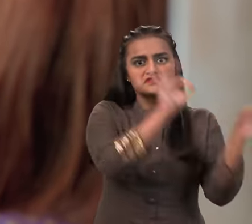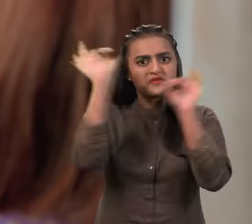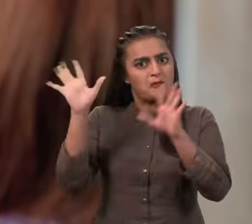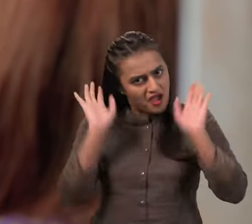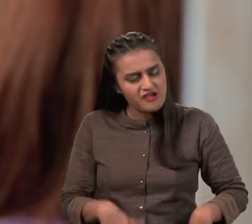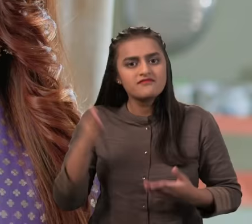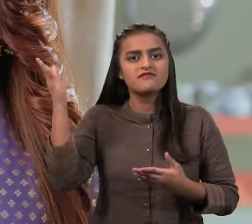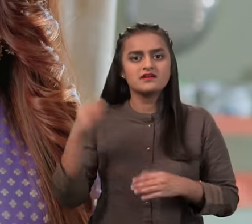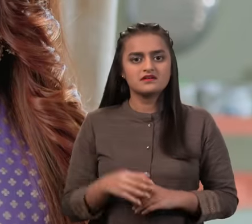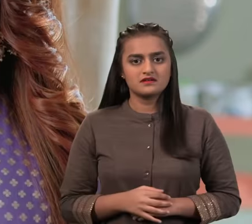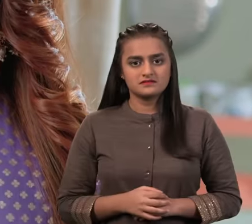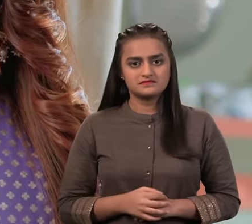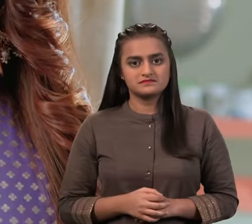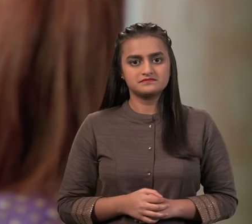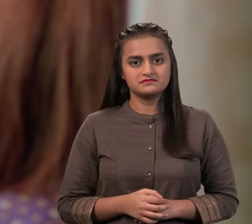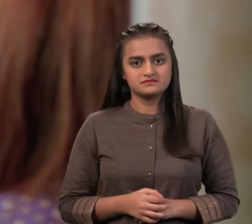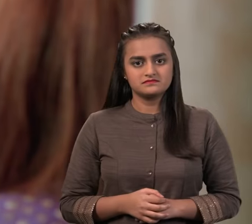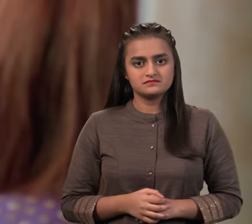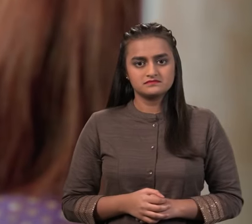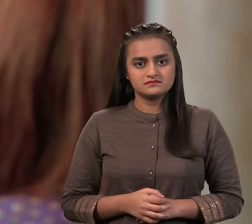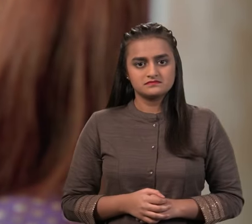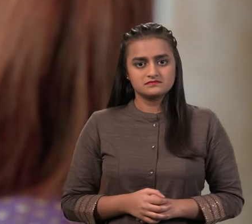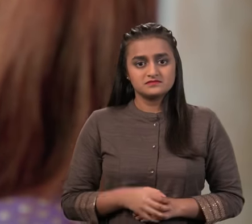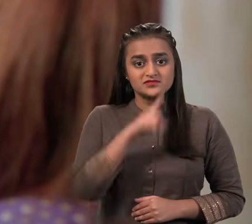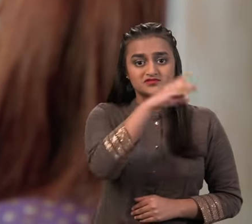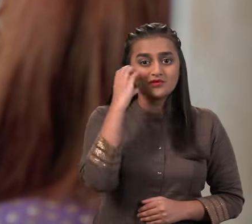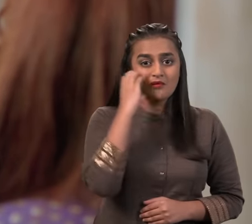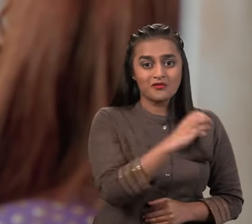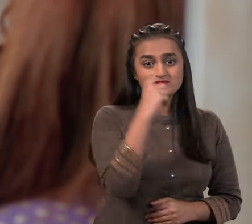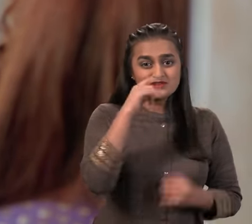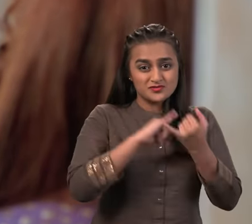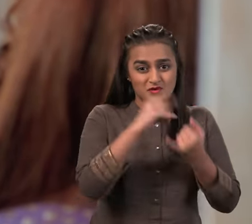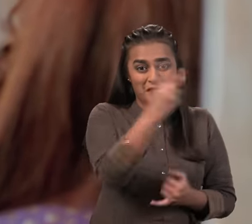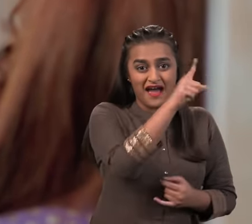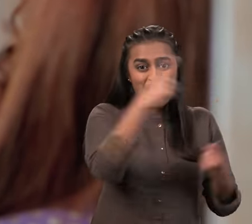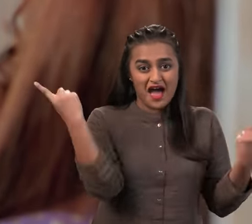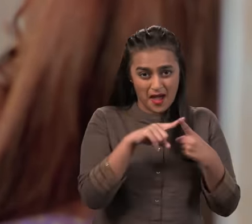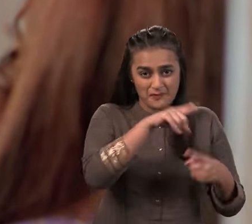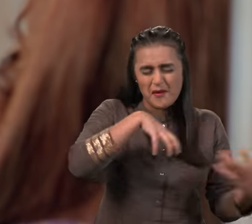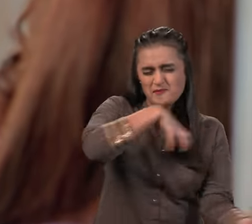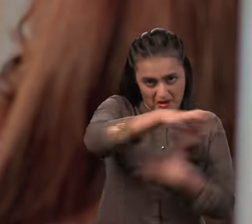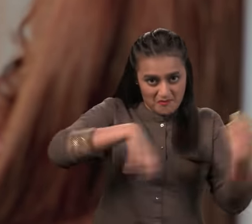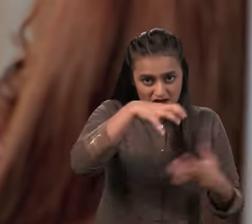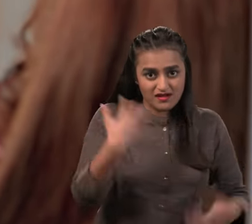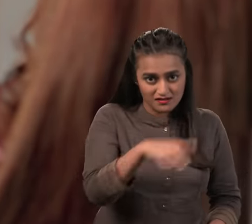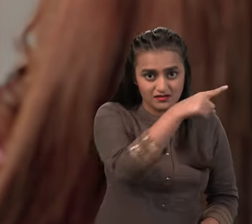और पागलपन है। तो जो हश्र हरमन और सौम्या का हुआ था